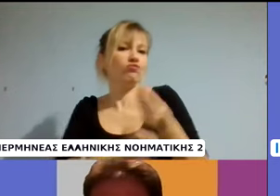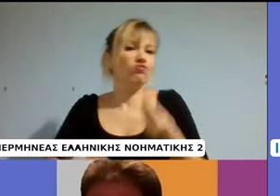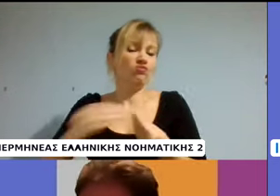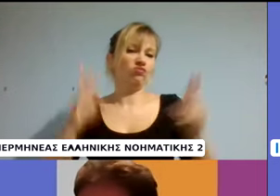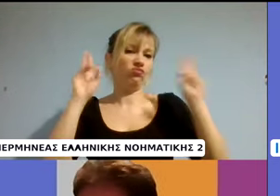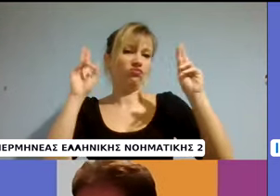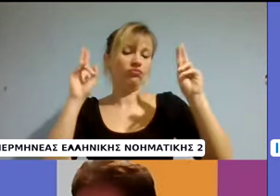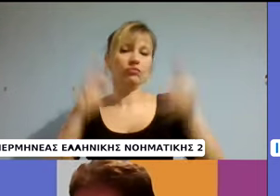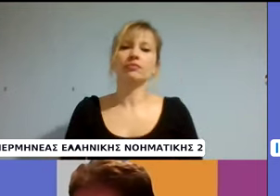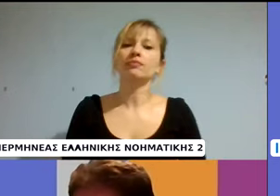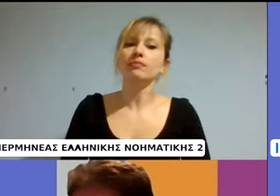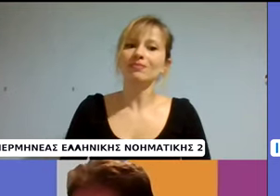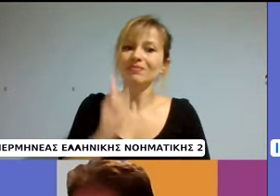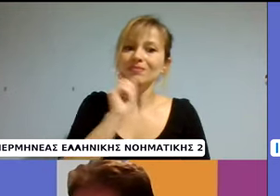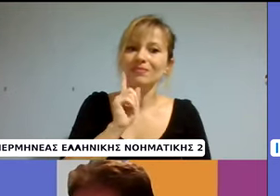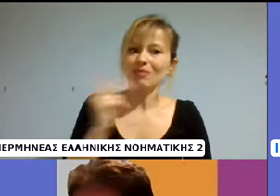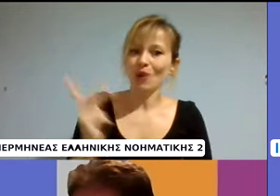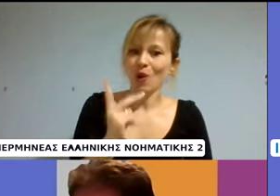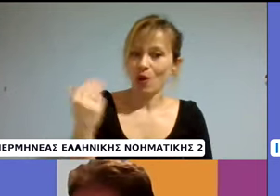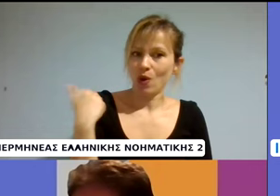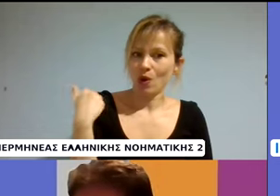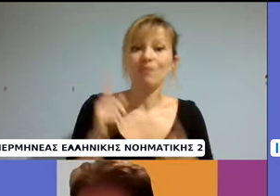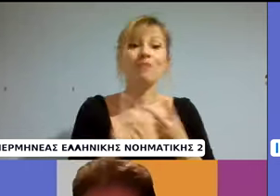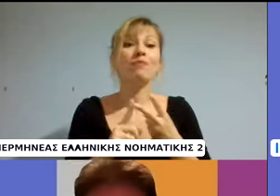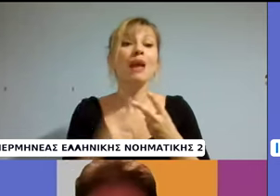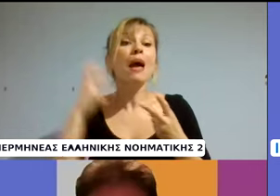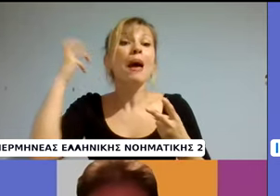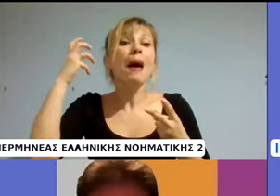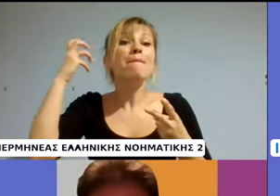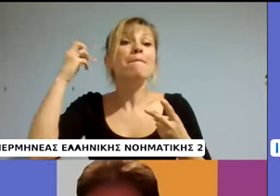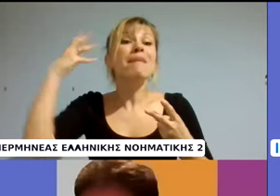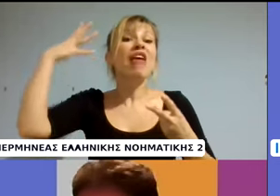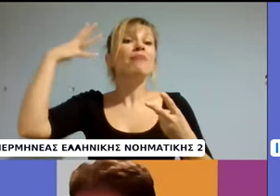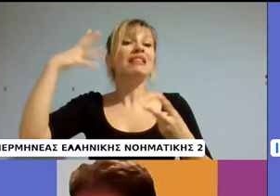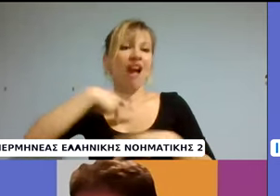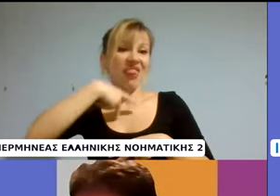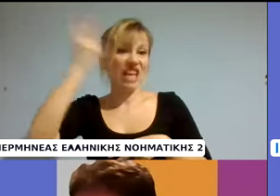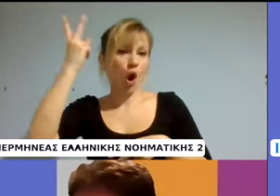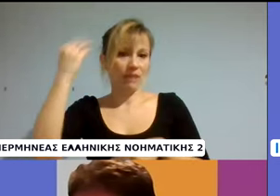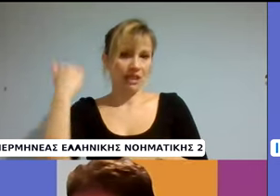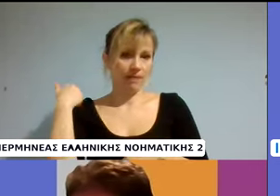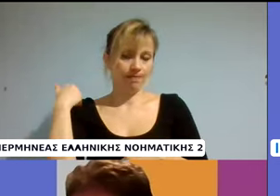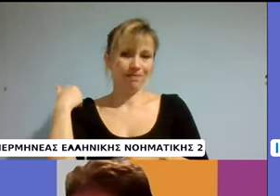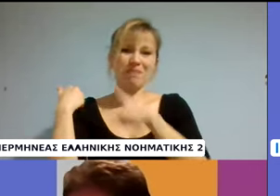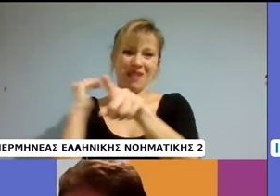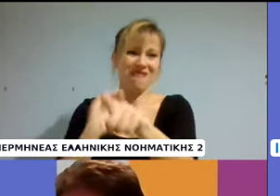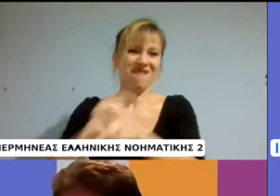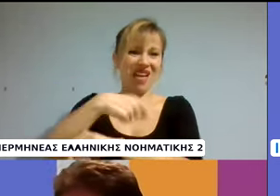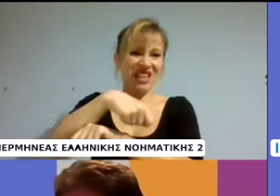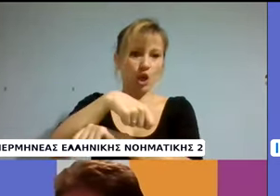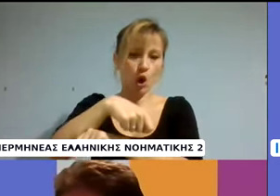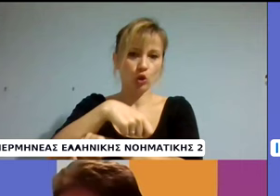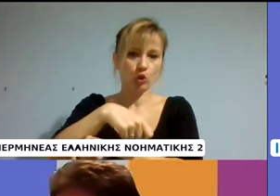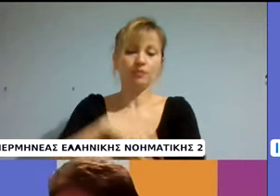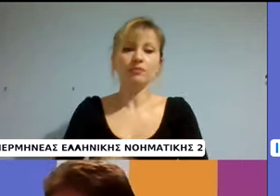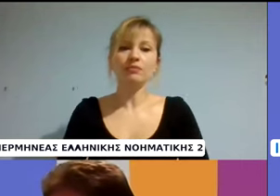Λοιπόν, ναι, Κωνσταντίνα. Το επόμενο είναι πνευματικά δικαιώματα, οπότε νομίζω ότι μένουμε στον Σωτήρη. Τα πνευματικά δικαιώματα